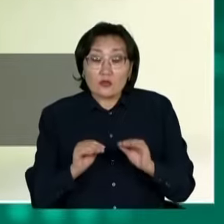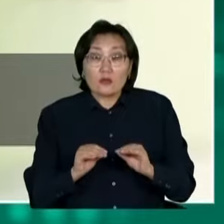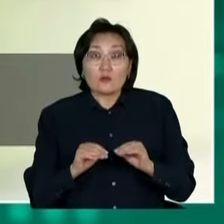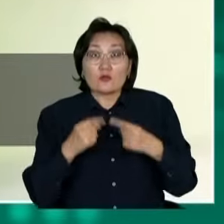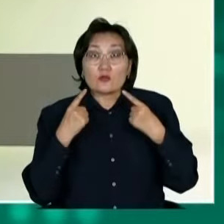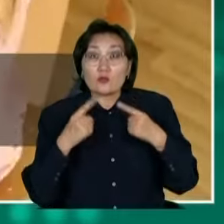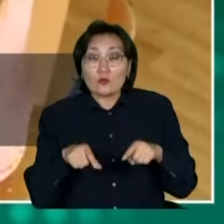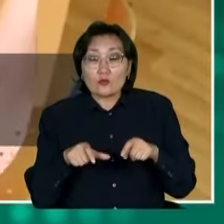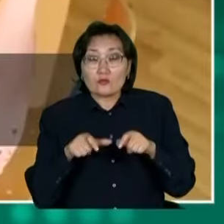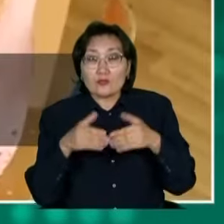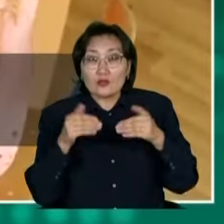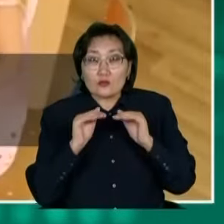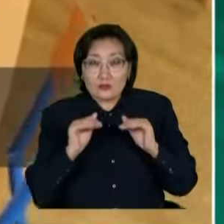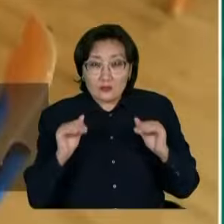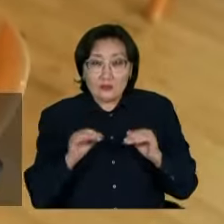душ понесут